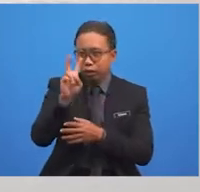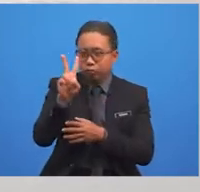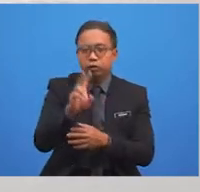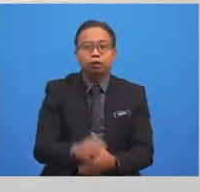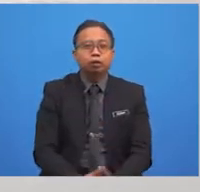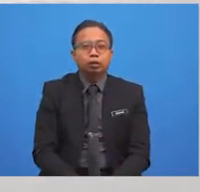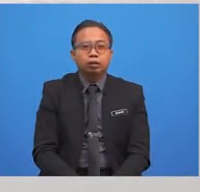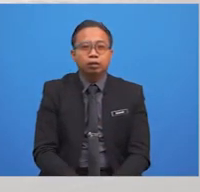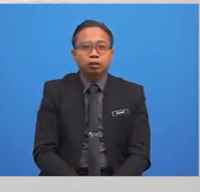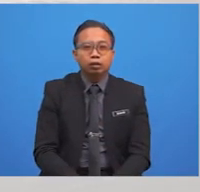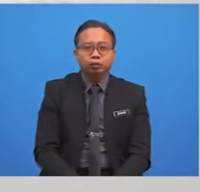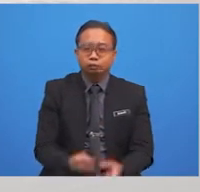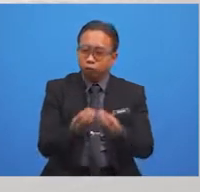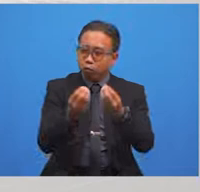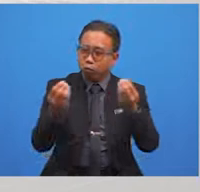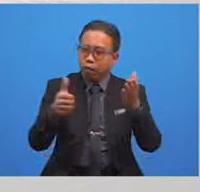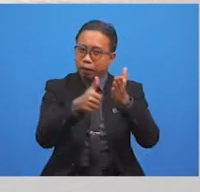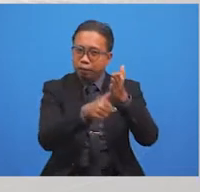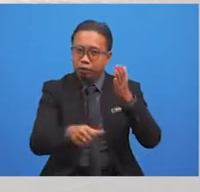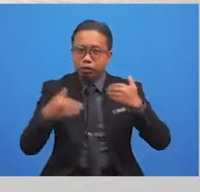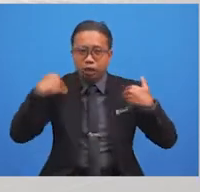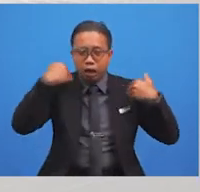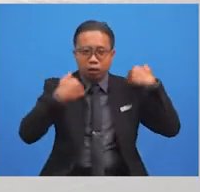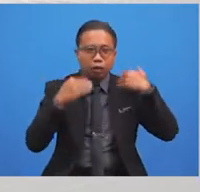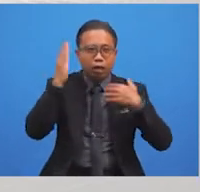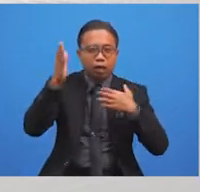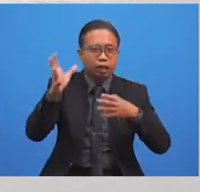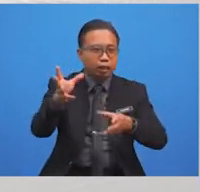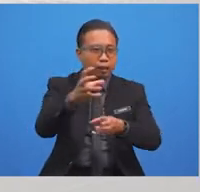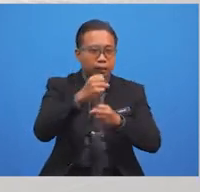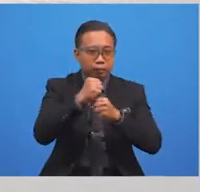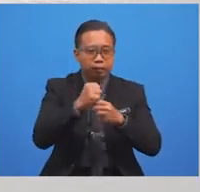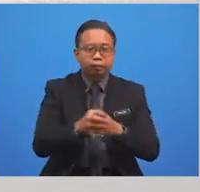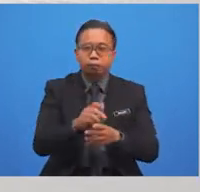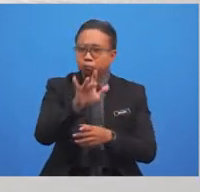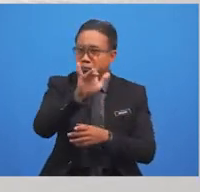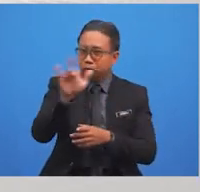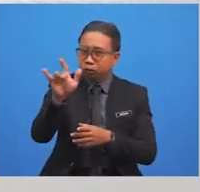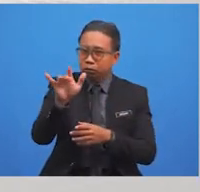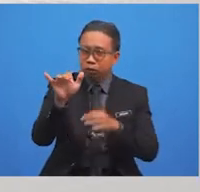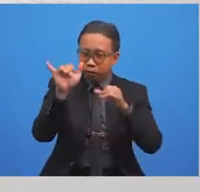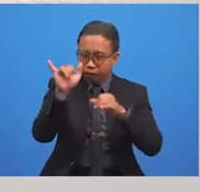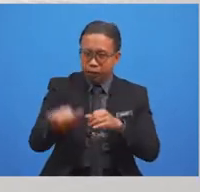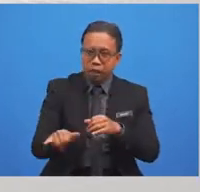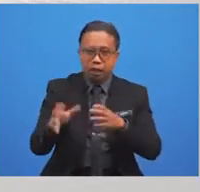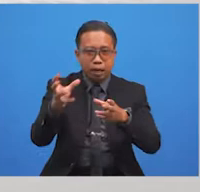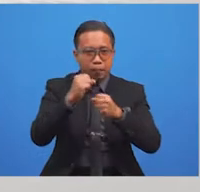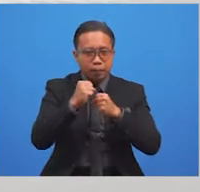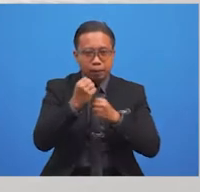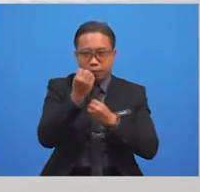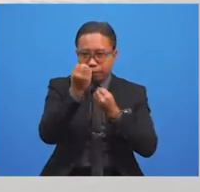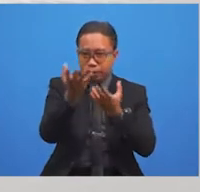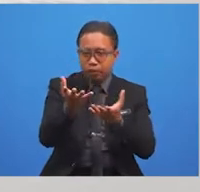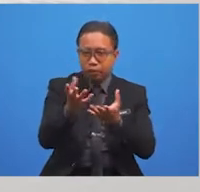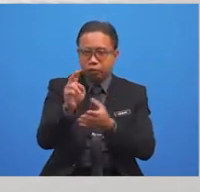kedua. Penguraian tinja haiwan akan menghasilkan tempat kosong yang dapat